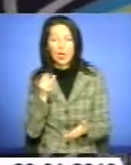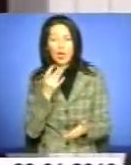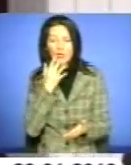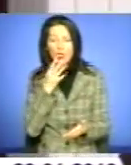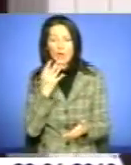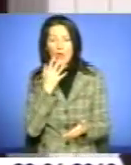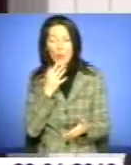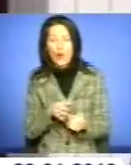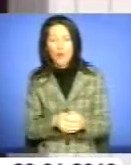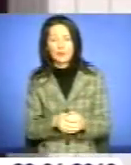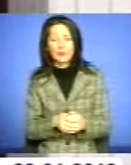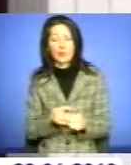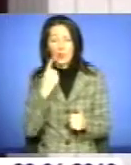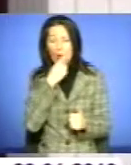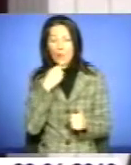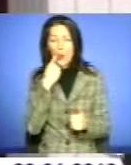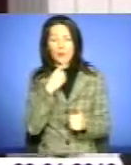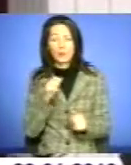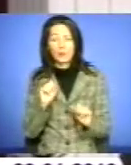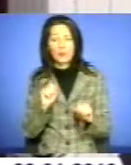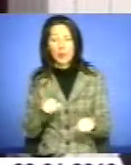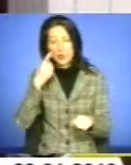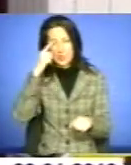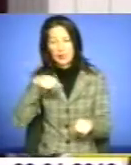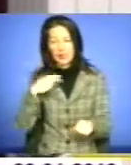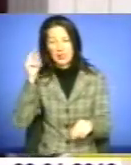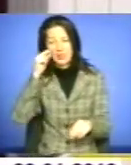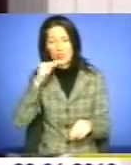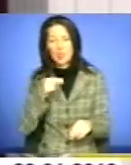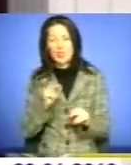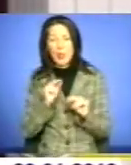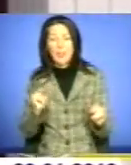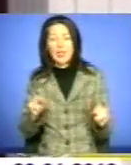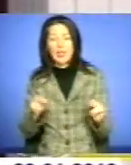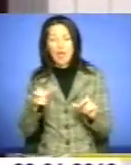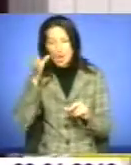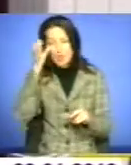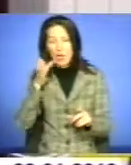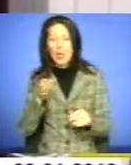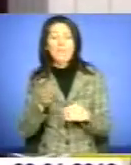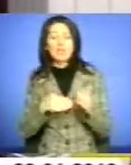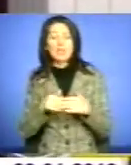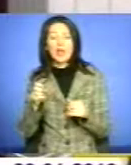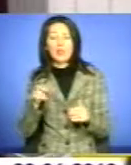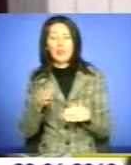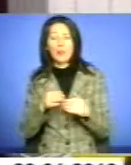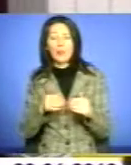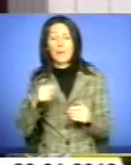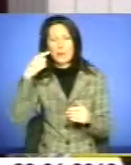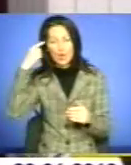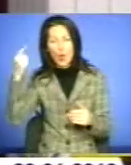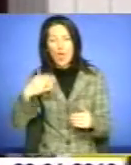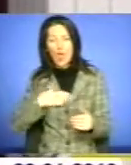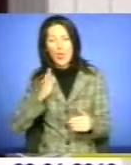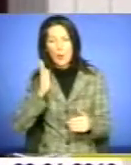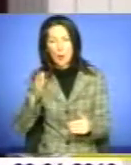правознавства. Так, я навчаюся в педагогічному університеті на 4-му курсі по спеціальності практичний психолог. І моя майбутня